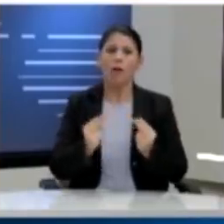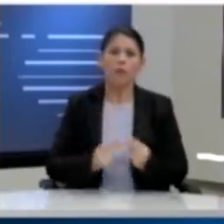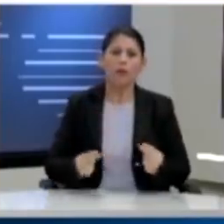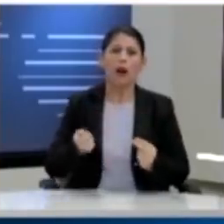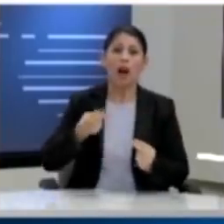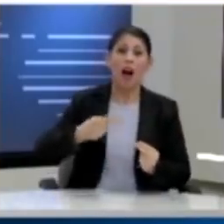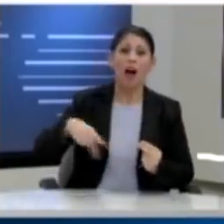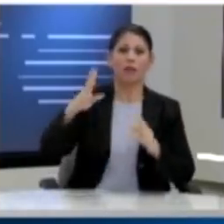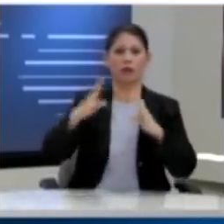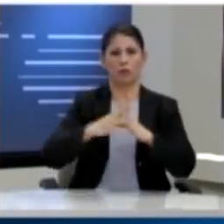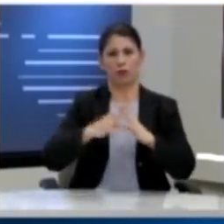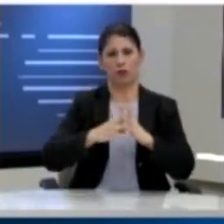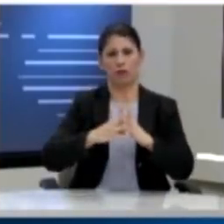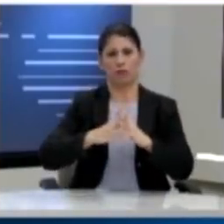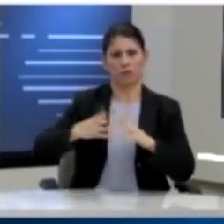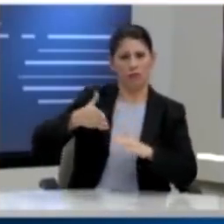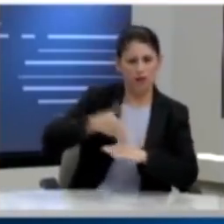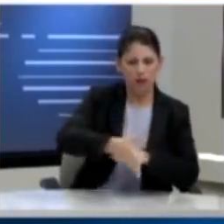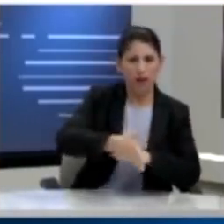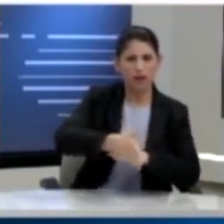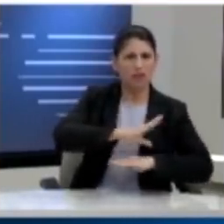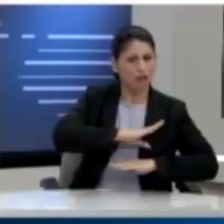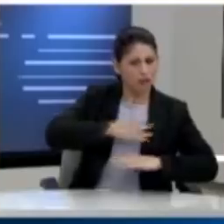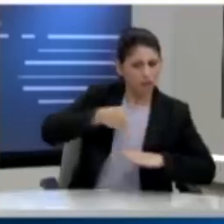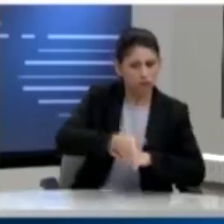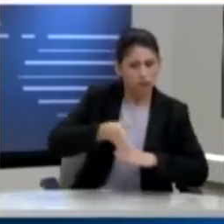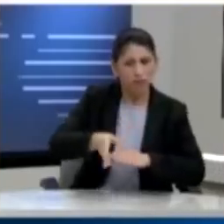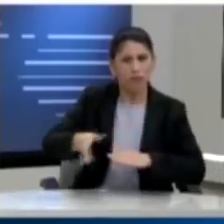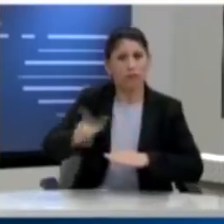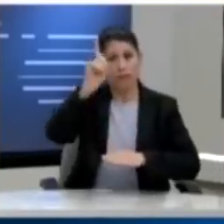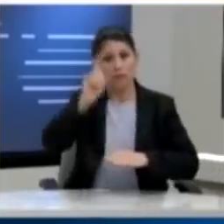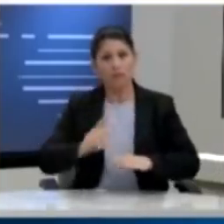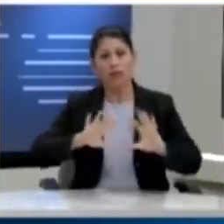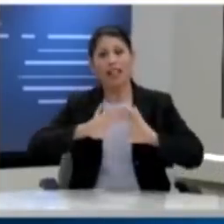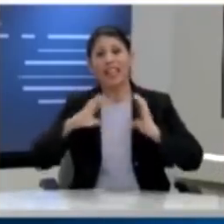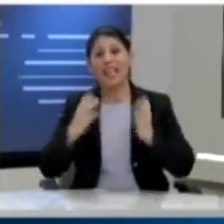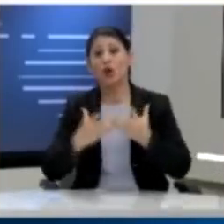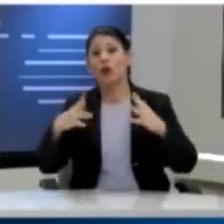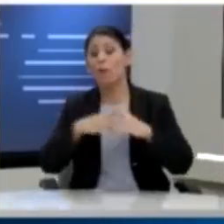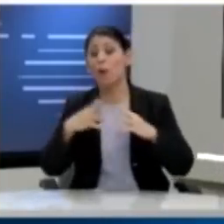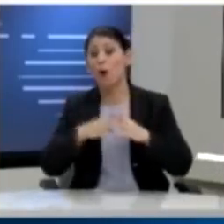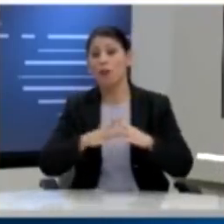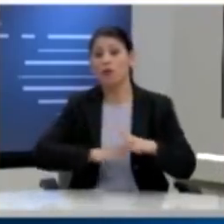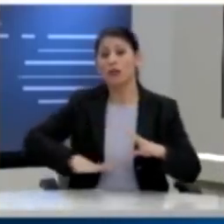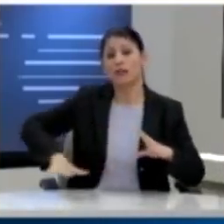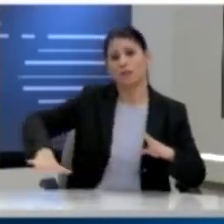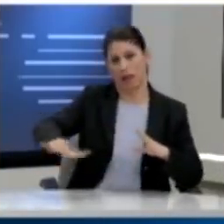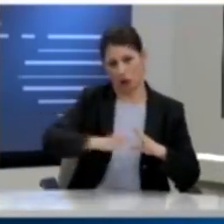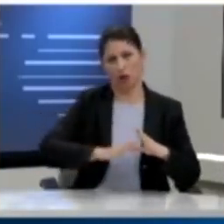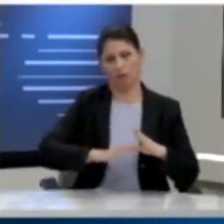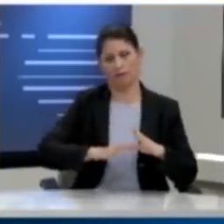αύξηση των πολέμων, των επεμβάσεων και με πιθανότητα για γενικότερους πολέμους στην ευρύτερη